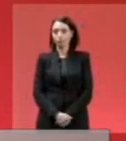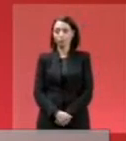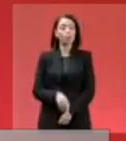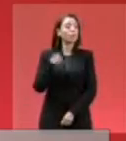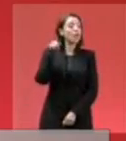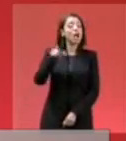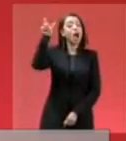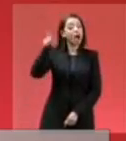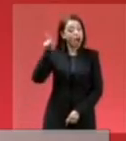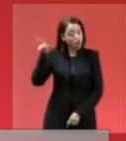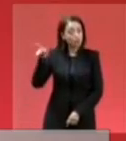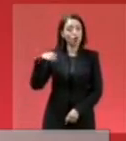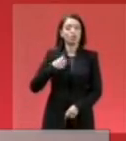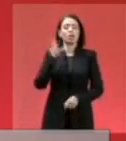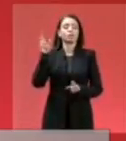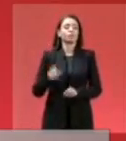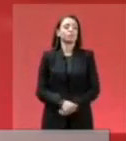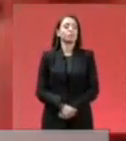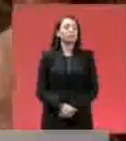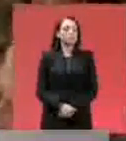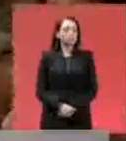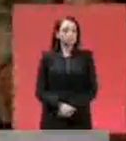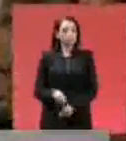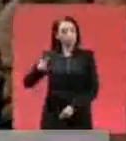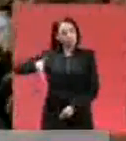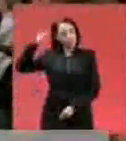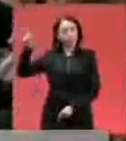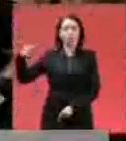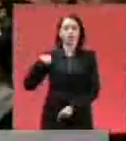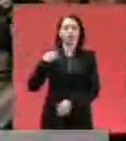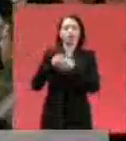Αυτόν τον άνθρωπο λοιπόν έχει πάρει αγκαζέ ο κύριος Μητσοτάκης.